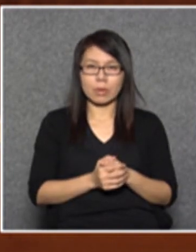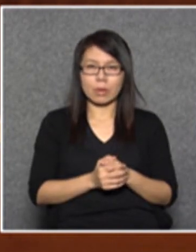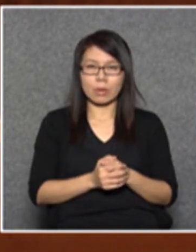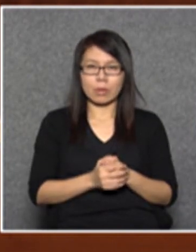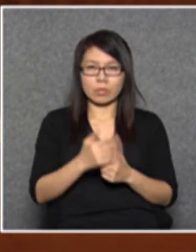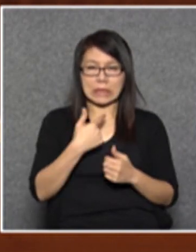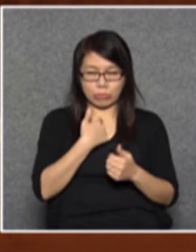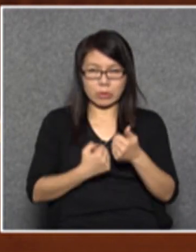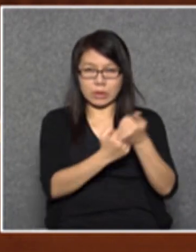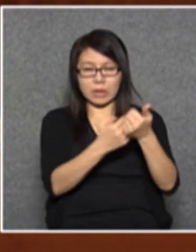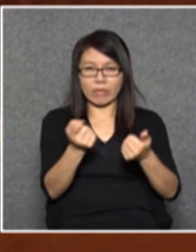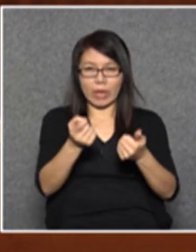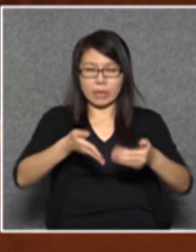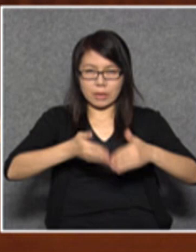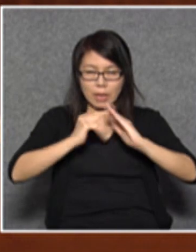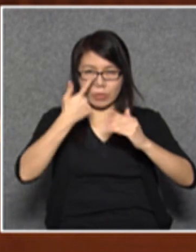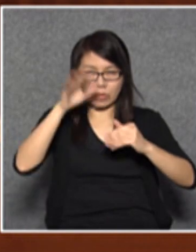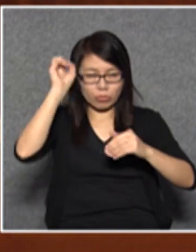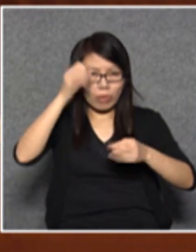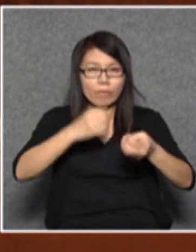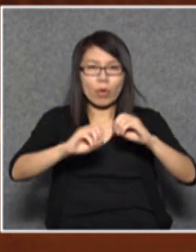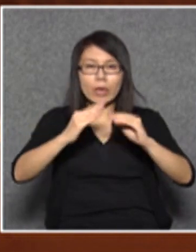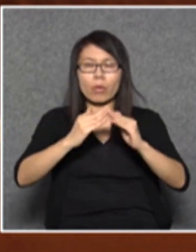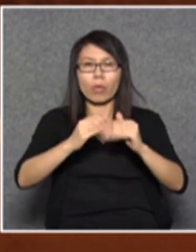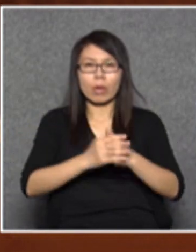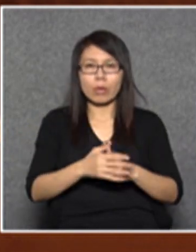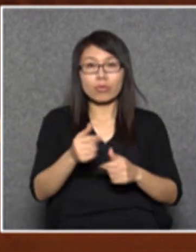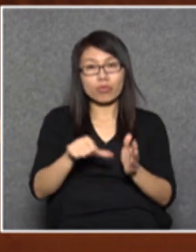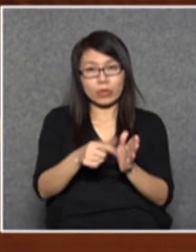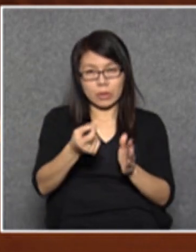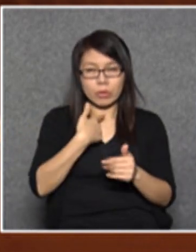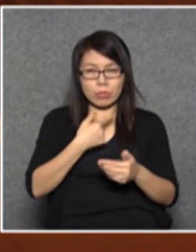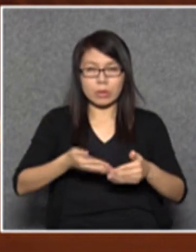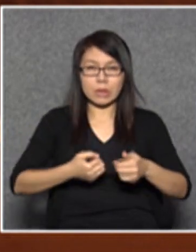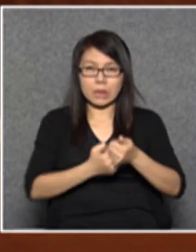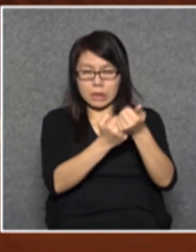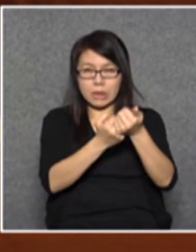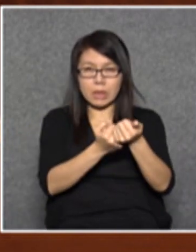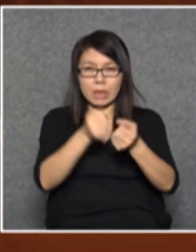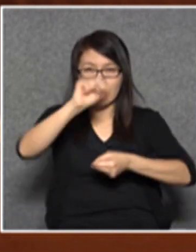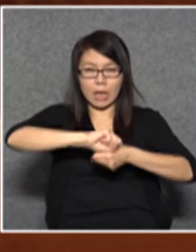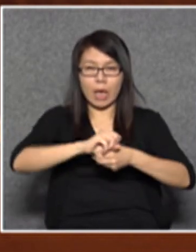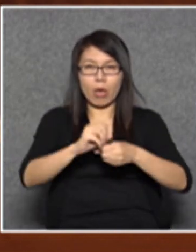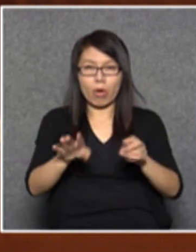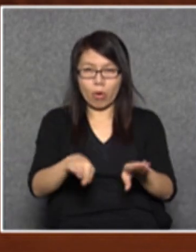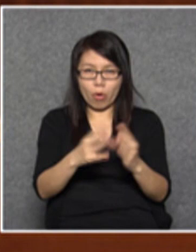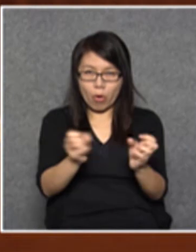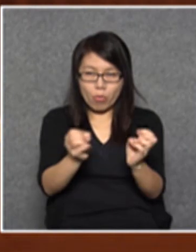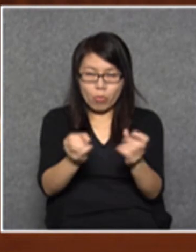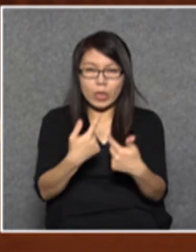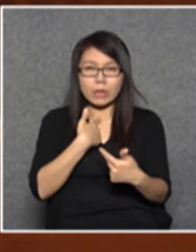持盡快成立創新及科技局，至少支持我們加開財委會的會議，使得如果莫乃光議員仍